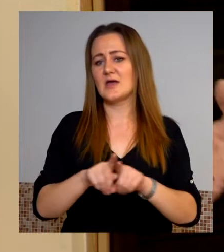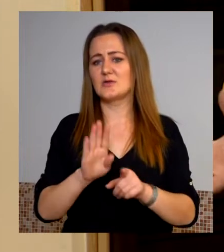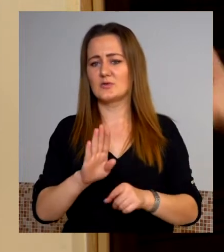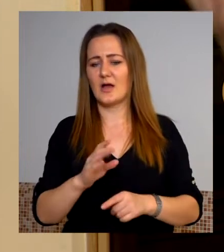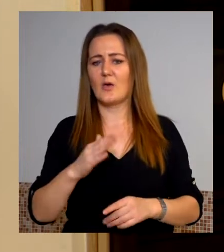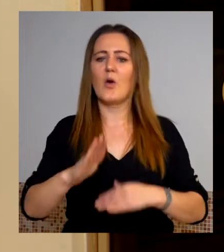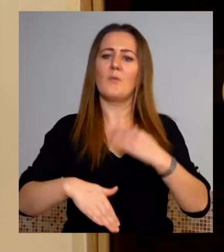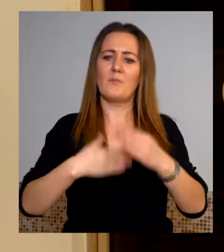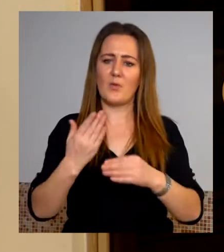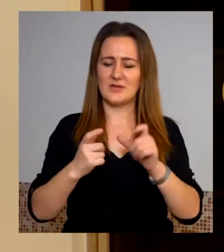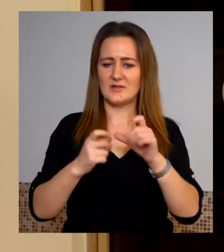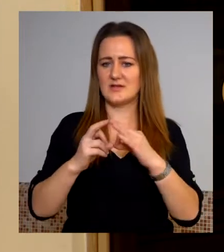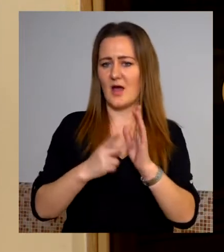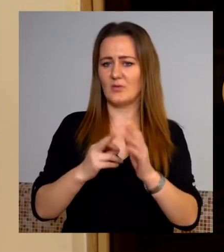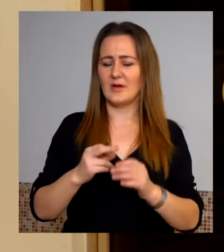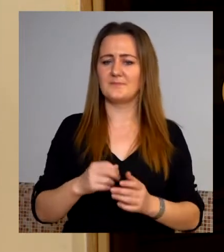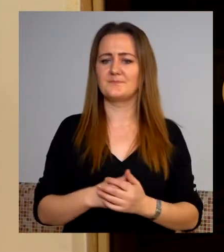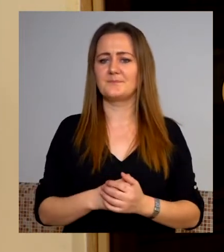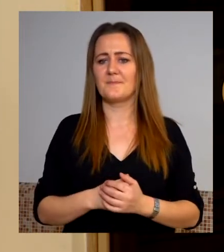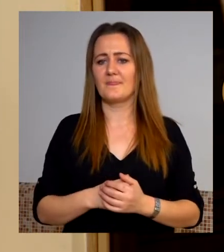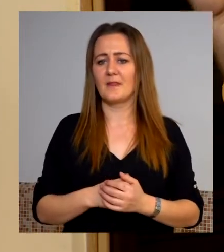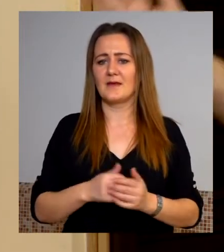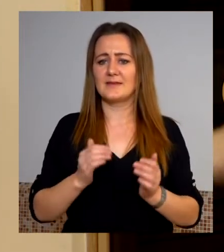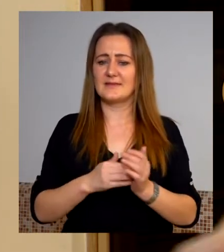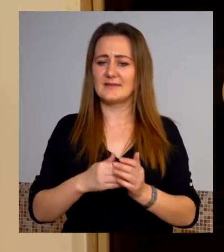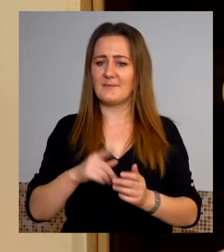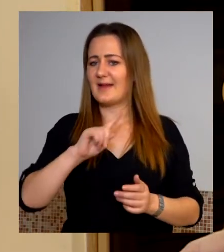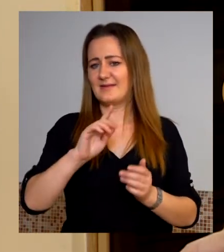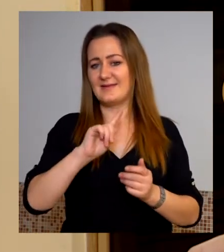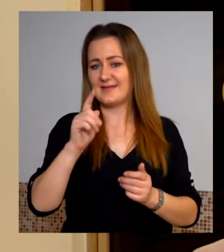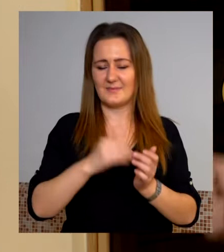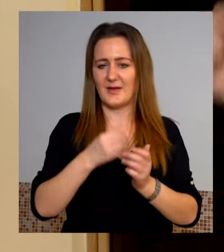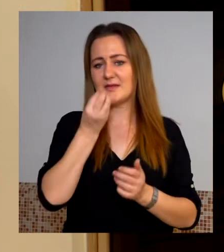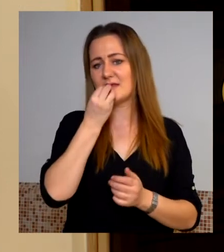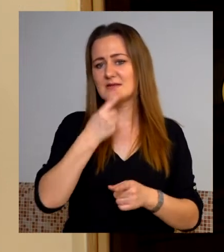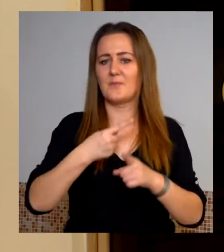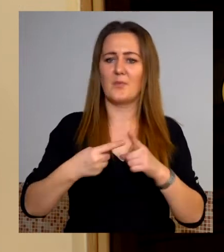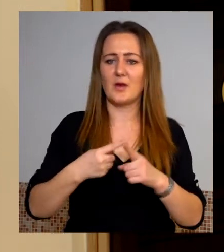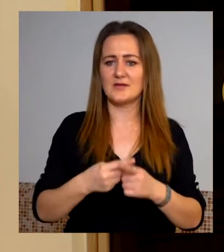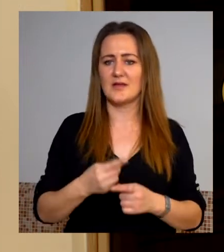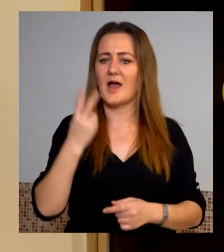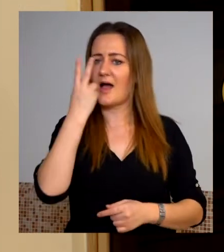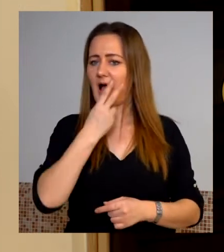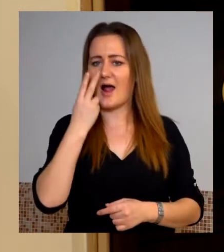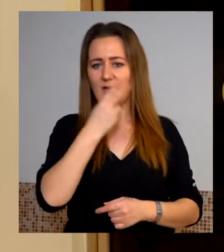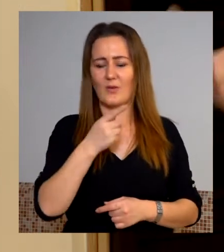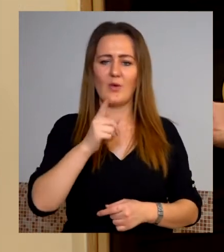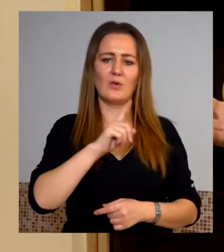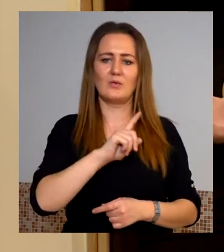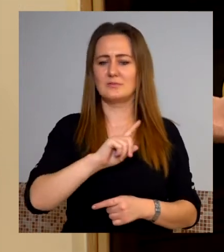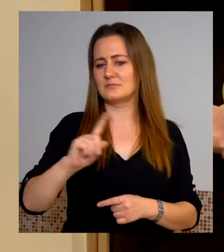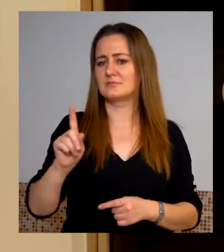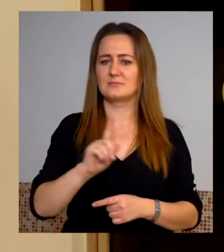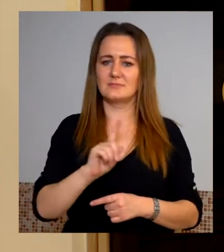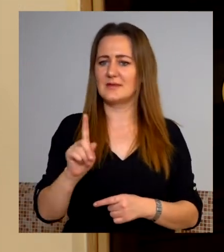nakon saune, pošto vam jako padne tlak, ne biste trebali jesti barem pola sata. Alkohol uopće nije